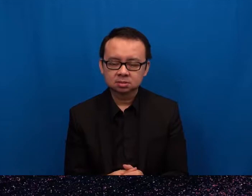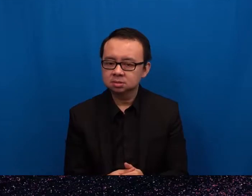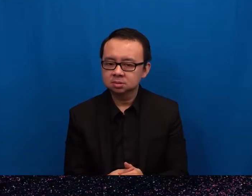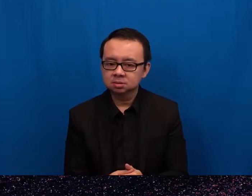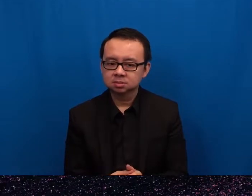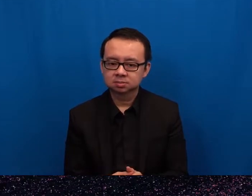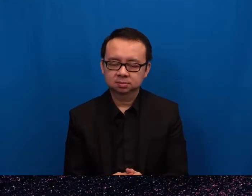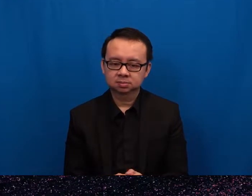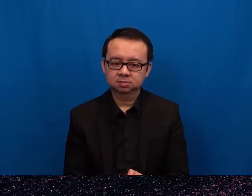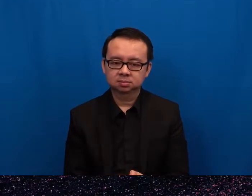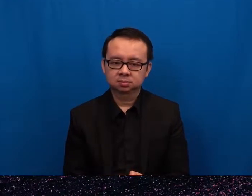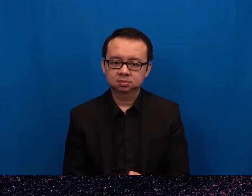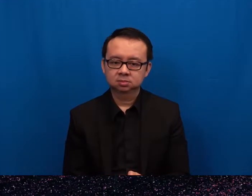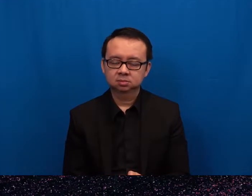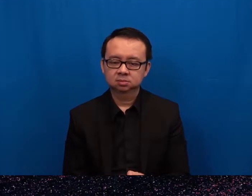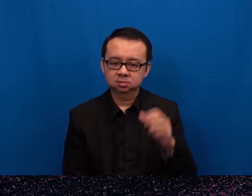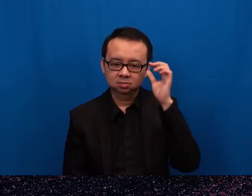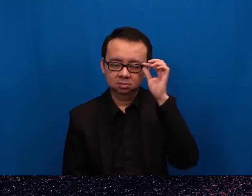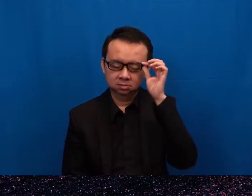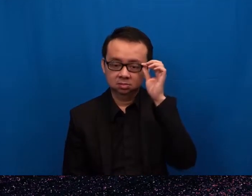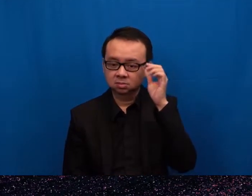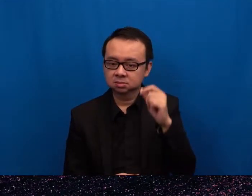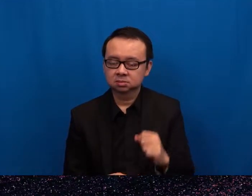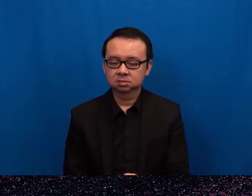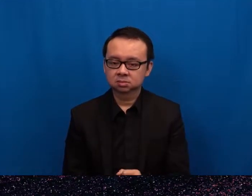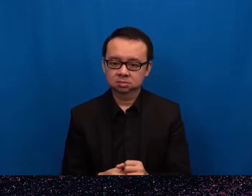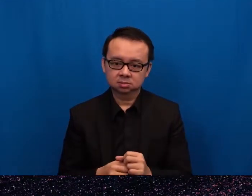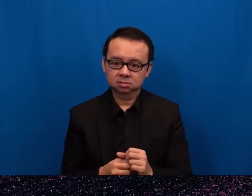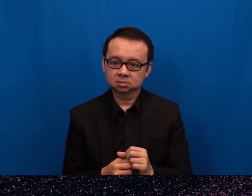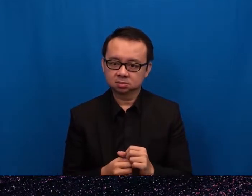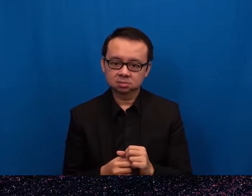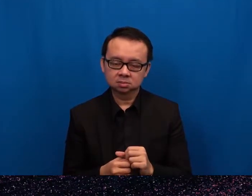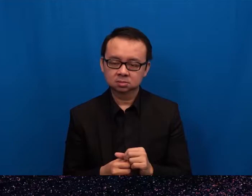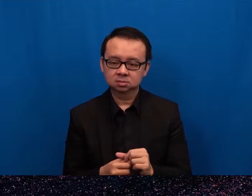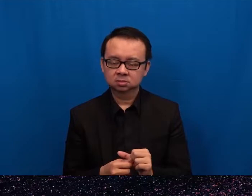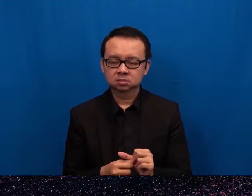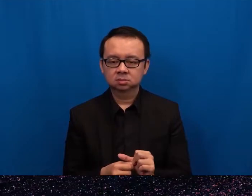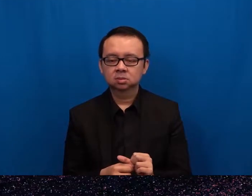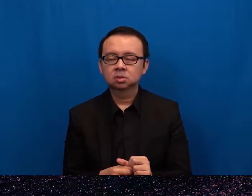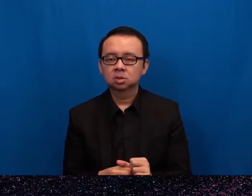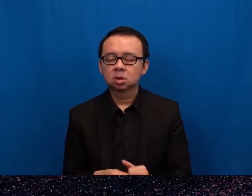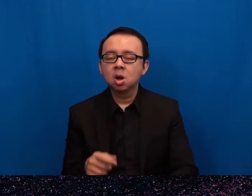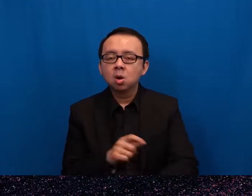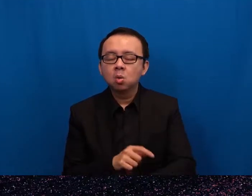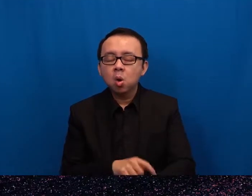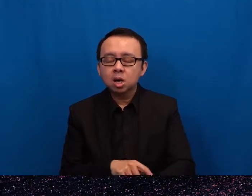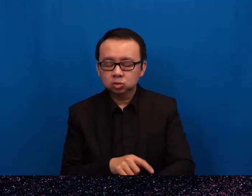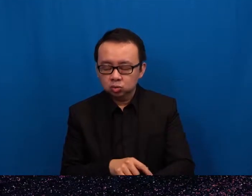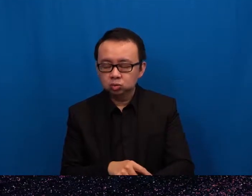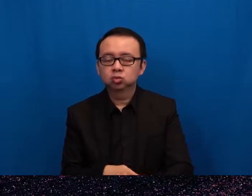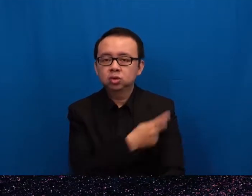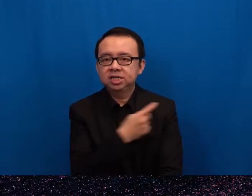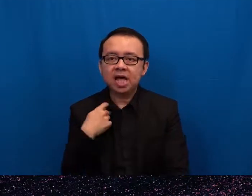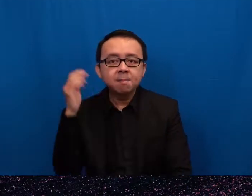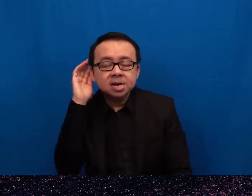Dan ketika Anda mendengar Injil ini, boom! Hati Anda akan merasakan karya Roh Kudus. Itu